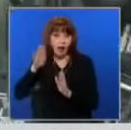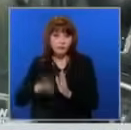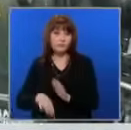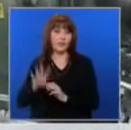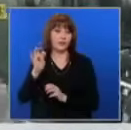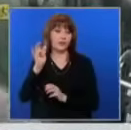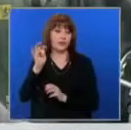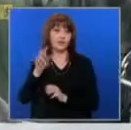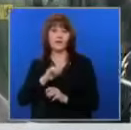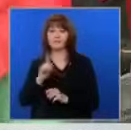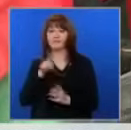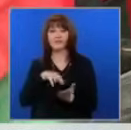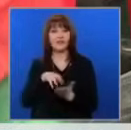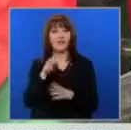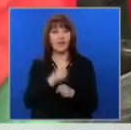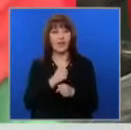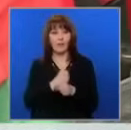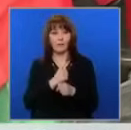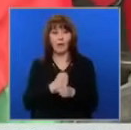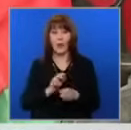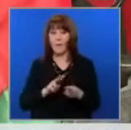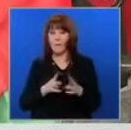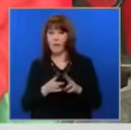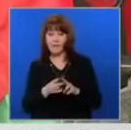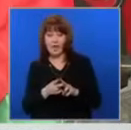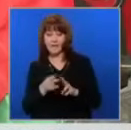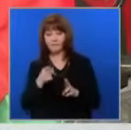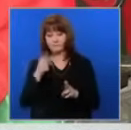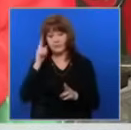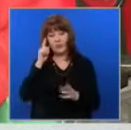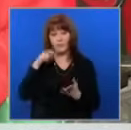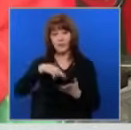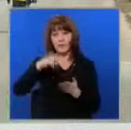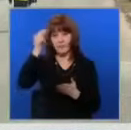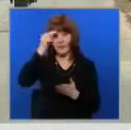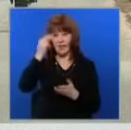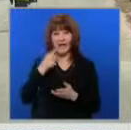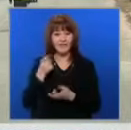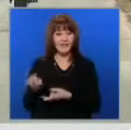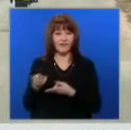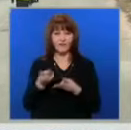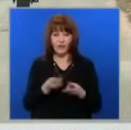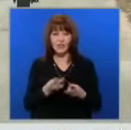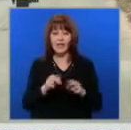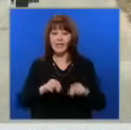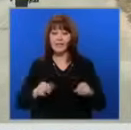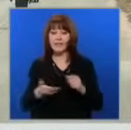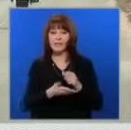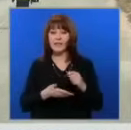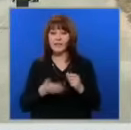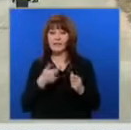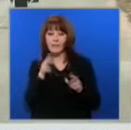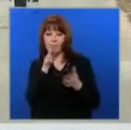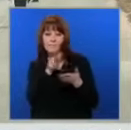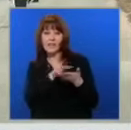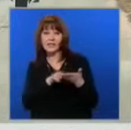просто не върви работата на добре. Освен промяна в позицията на България относно вноса от Украина, земеделците искат преразглеждане на зелената сделка и